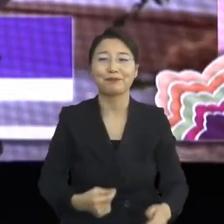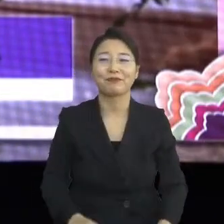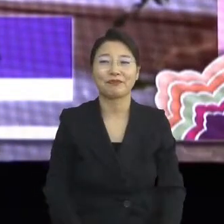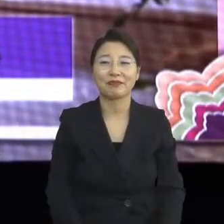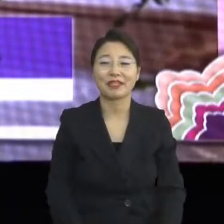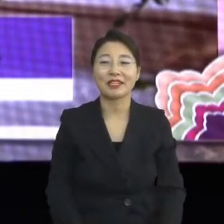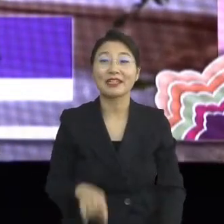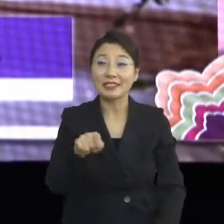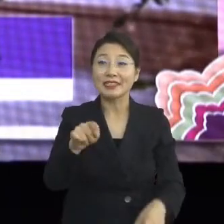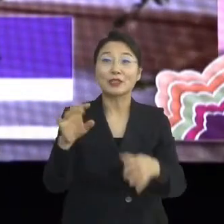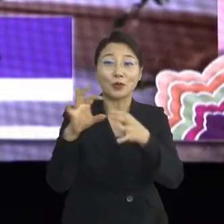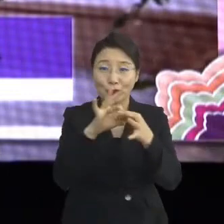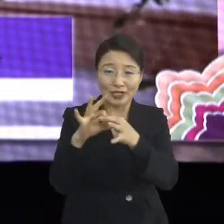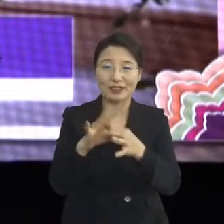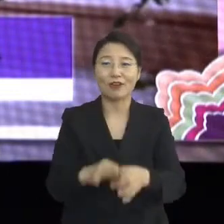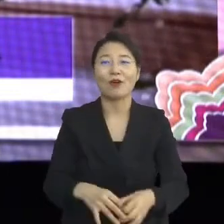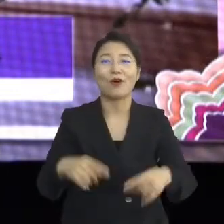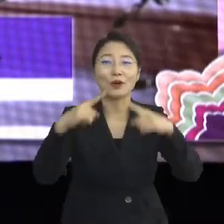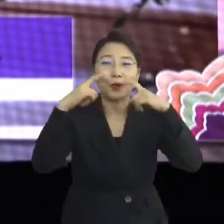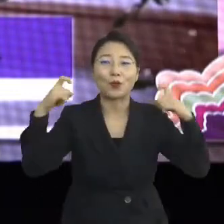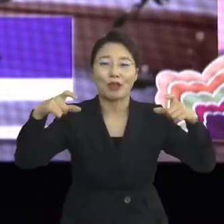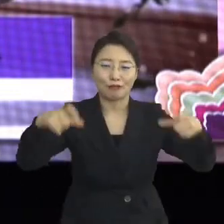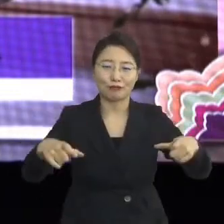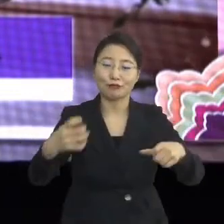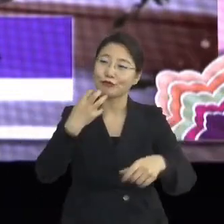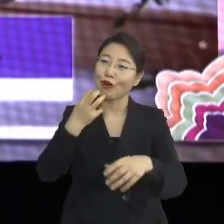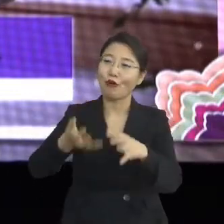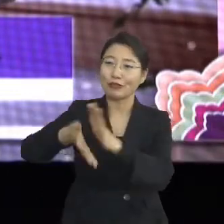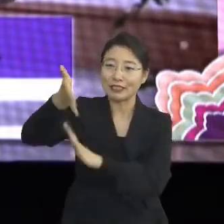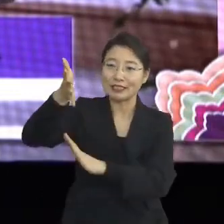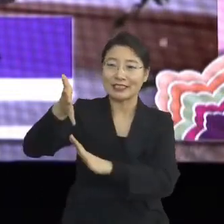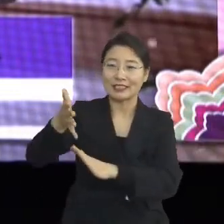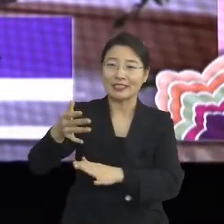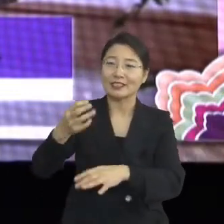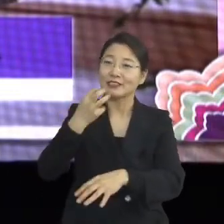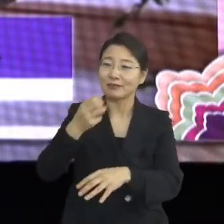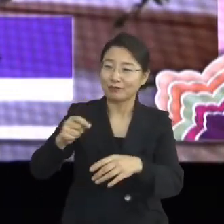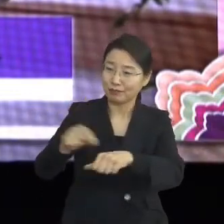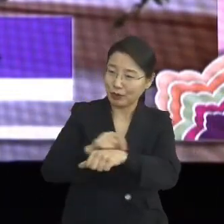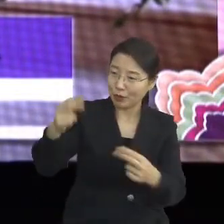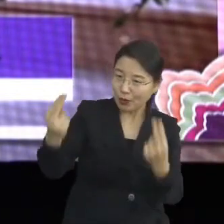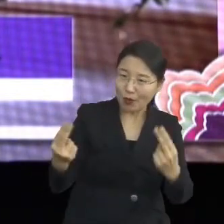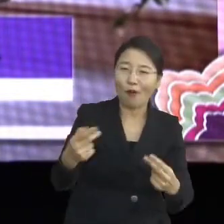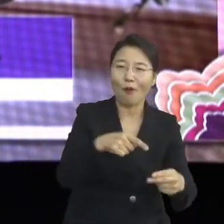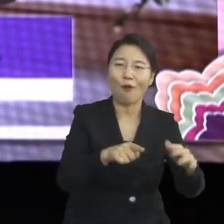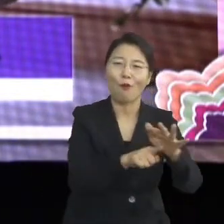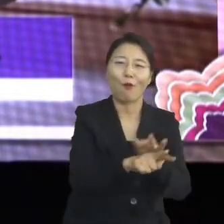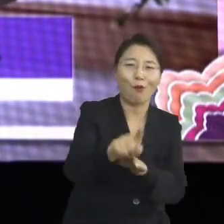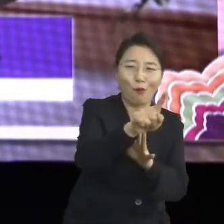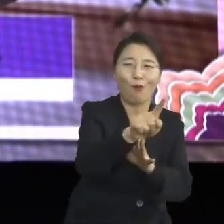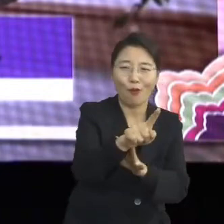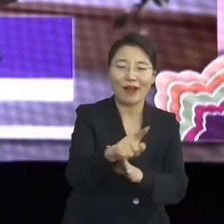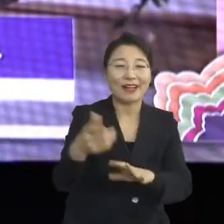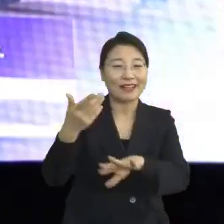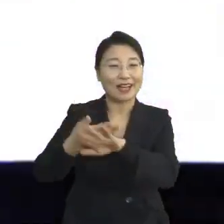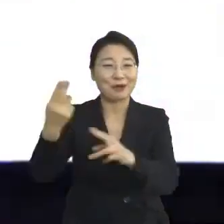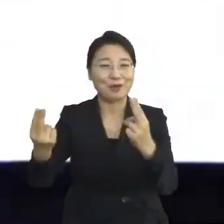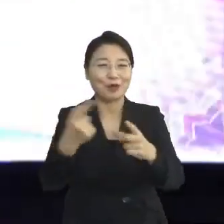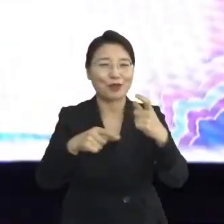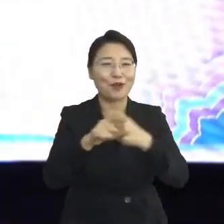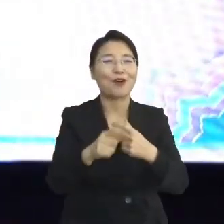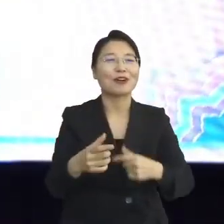좋겠습니다. 그렇게 했을 때 동대문구가 서울시에서 대표적인 구가 되고 또 모든 사람들이 살기 좋아하는 그런 거래일 거라 믿습니다.